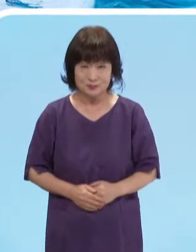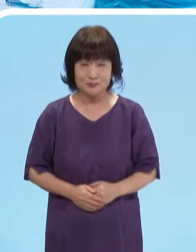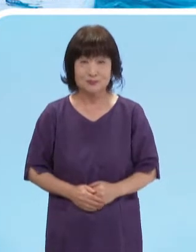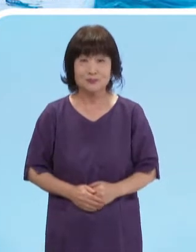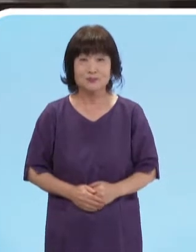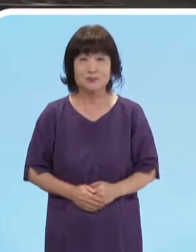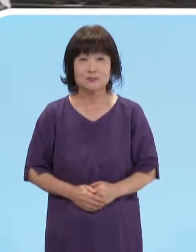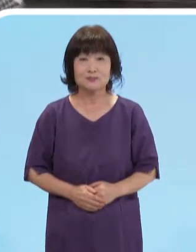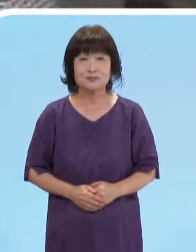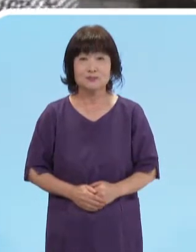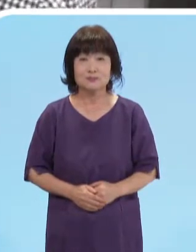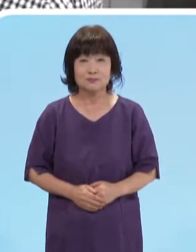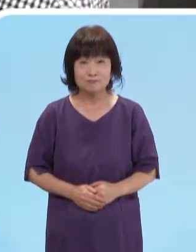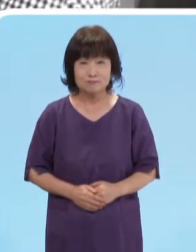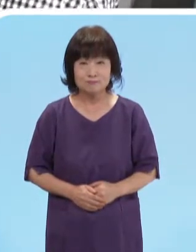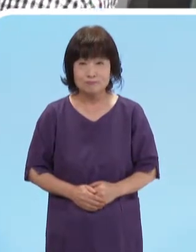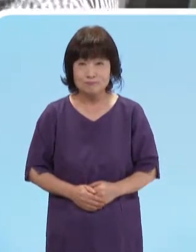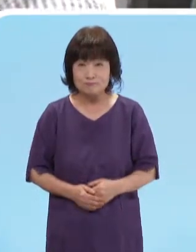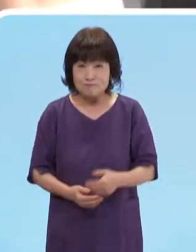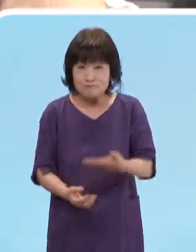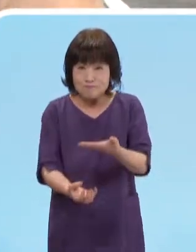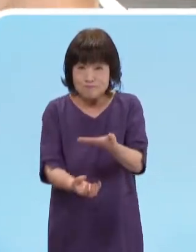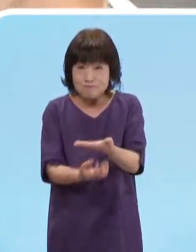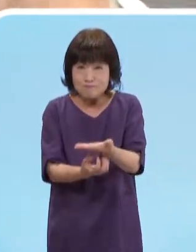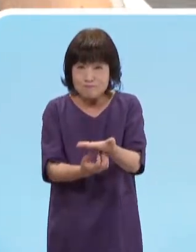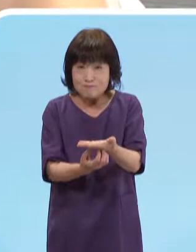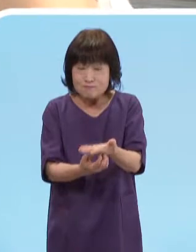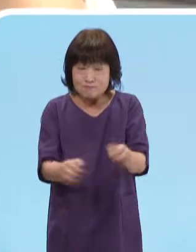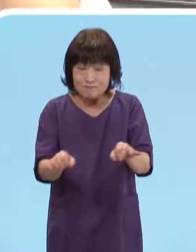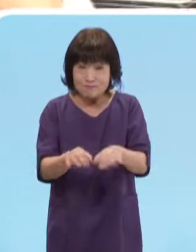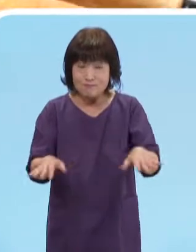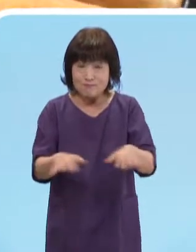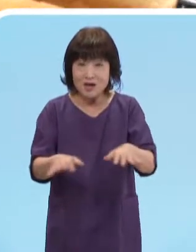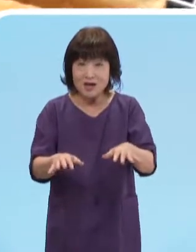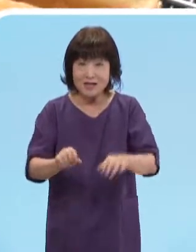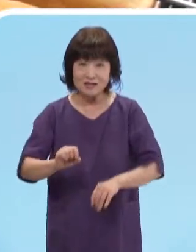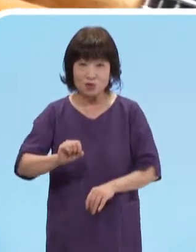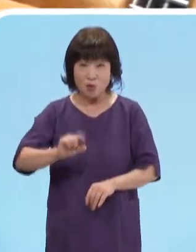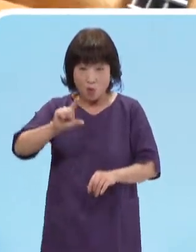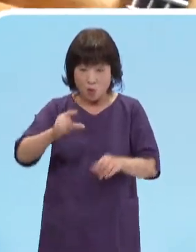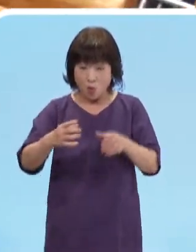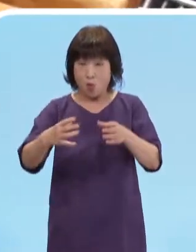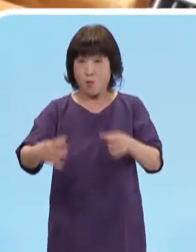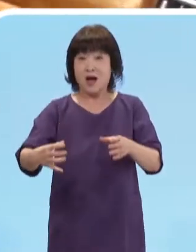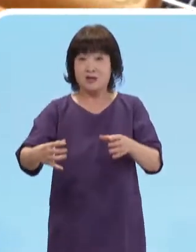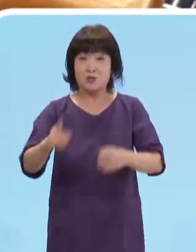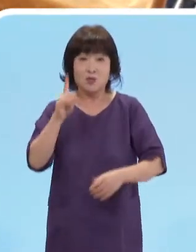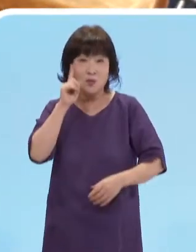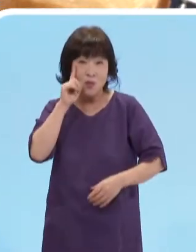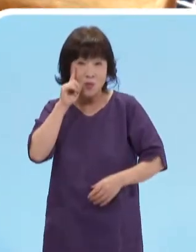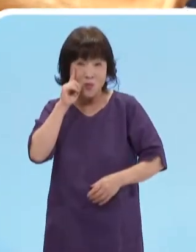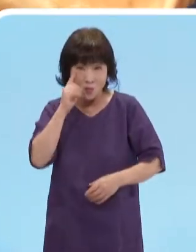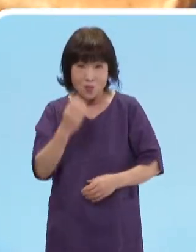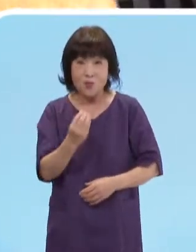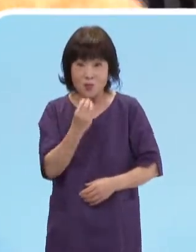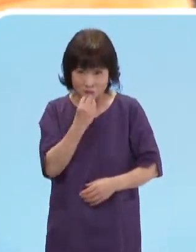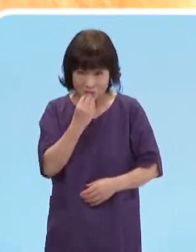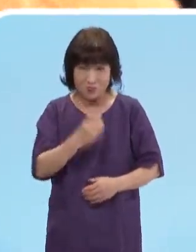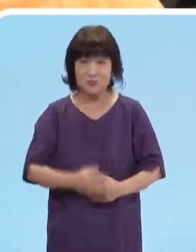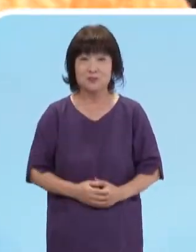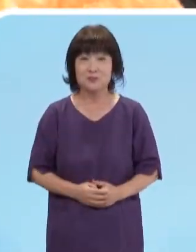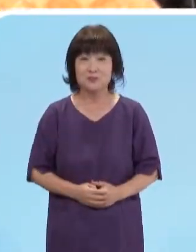う。 ここで焼きたての看板商品キングブレッドを特別に試食させていただくこと